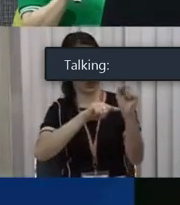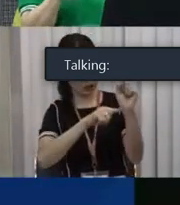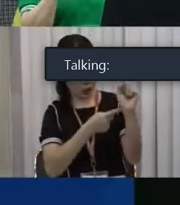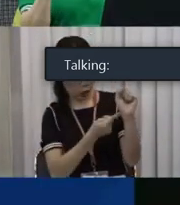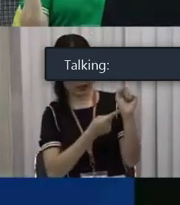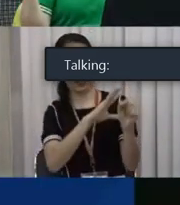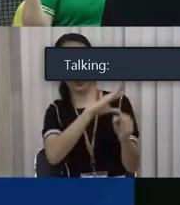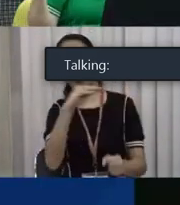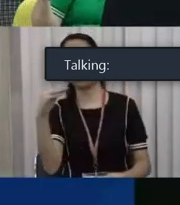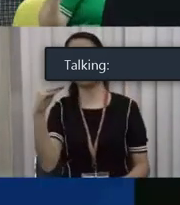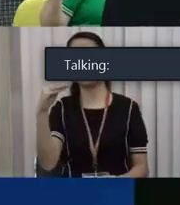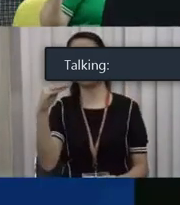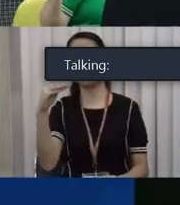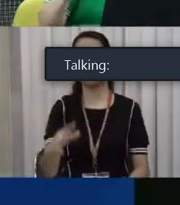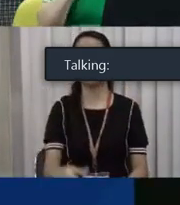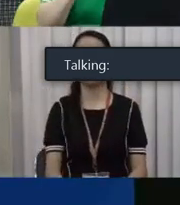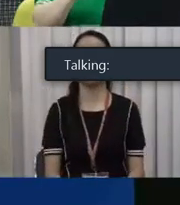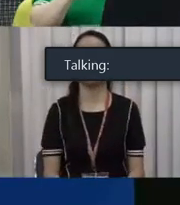and